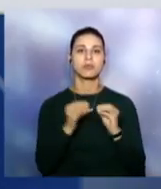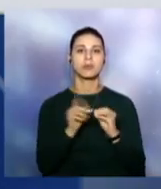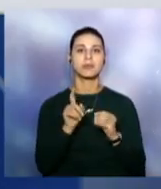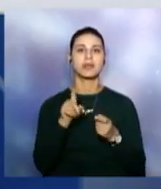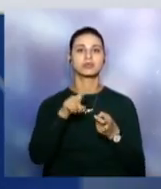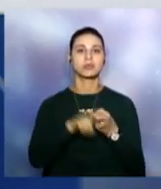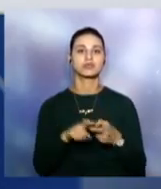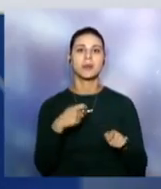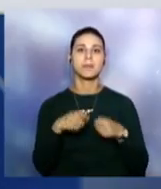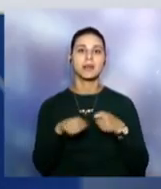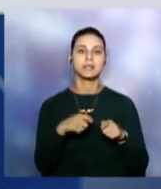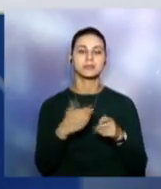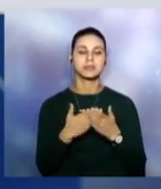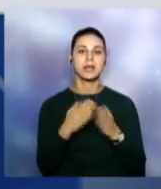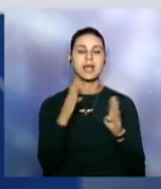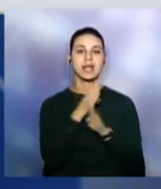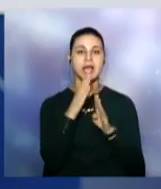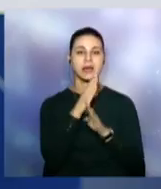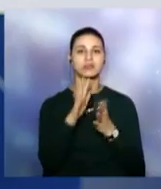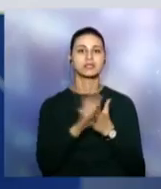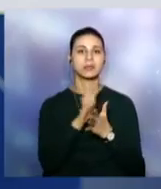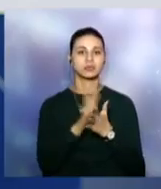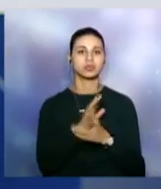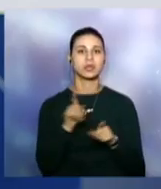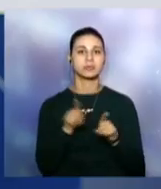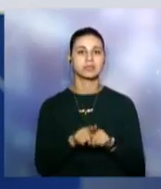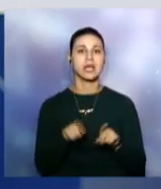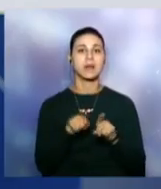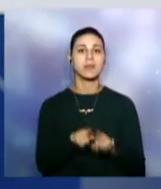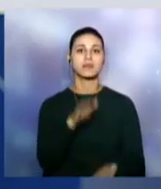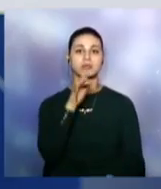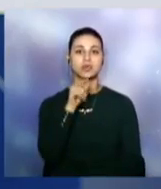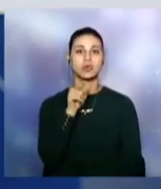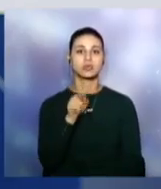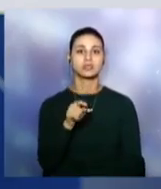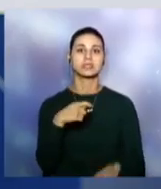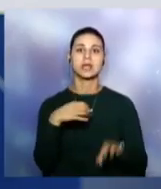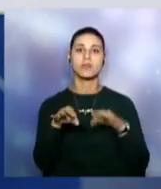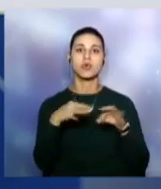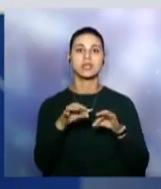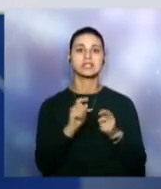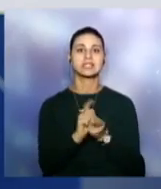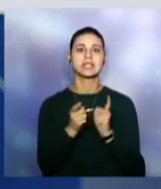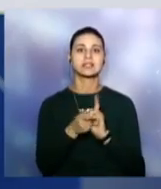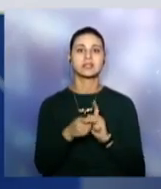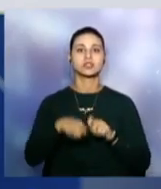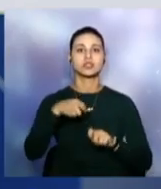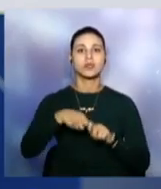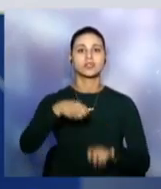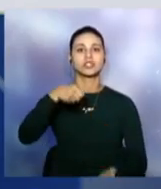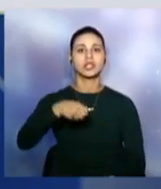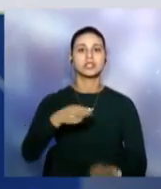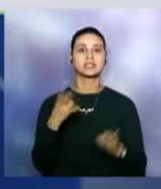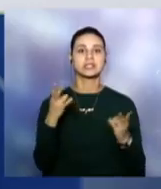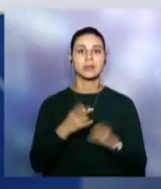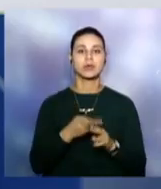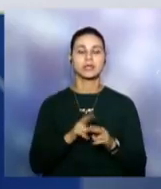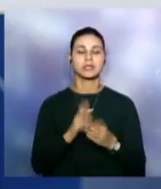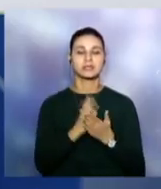უკავშირდება პლასმას, გარდა გარემოს დაბინძურებისა. ამავე დროს პოლიეთილენის ნაცვლად ქსოვილის ჩანთის გამოყენება, ეს